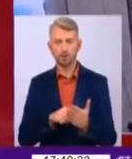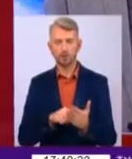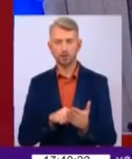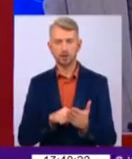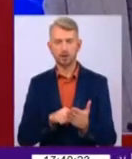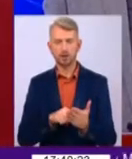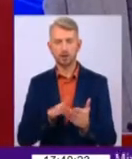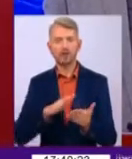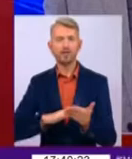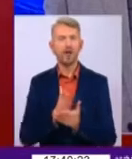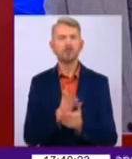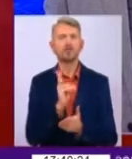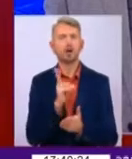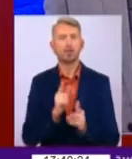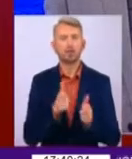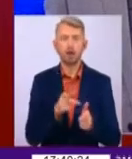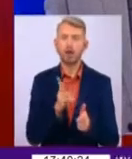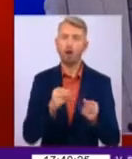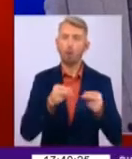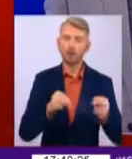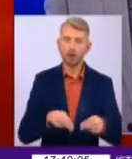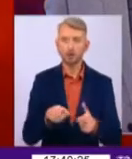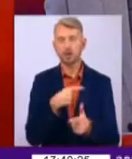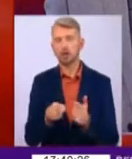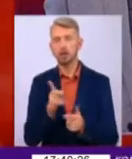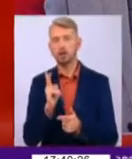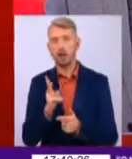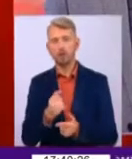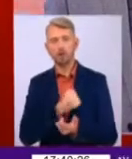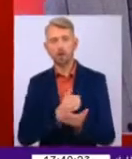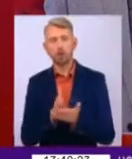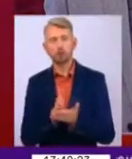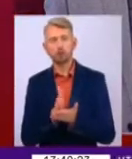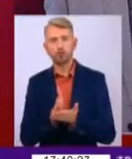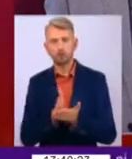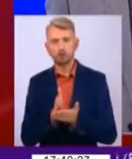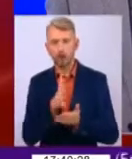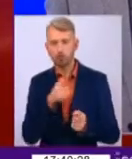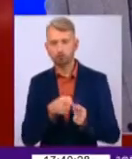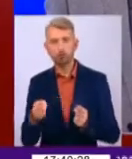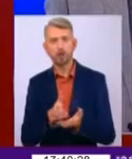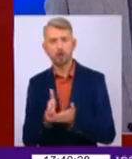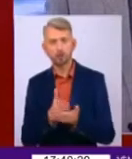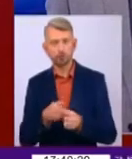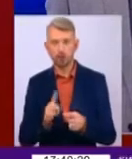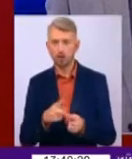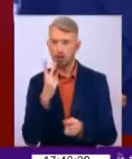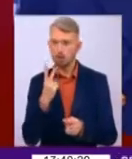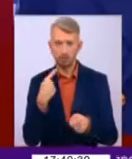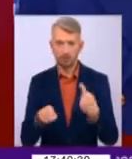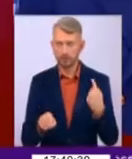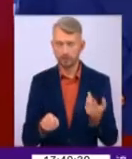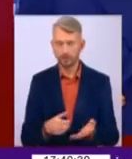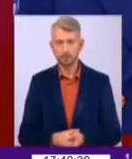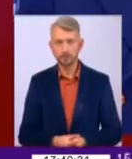в качестві кого йти? В качестві контрактника і в качестві воєнослужащого срочної служби? Це дві